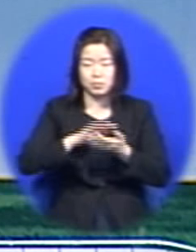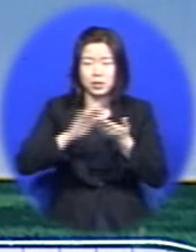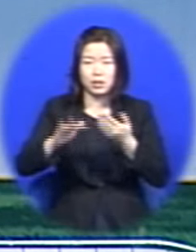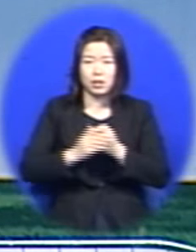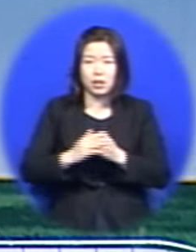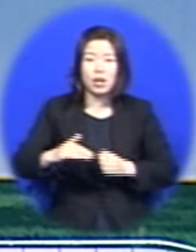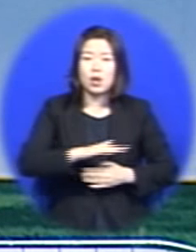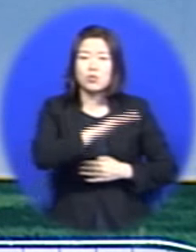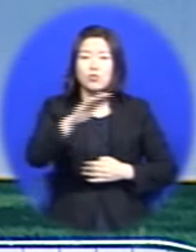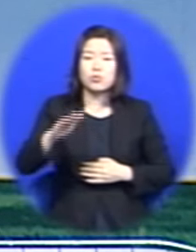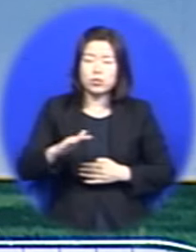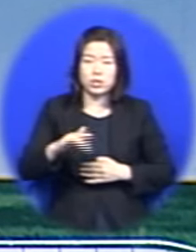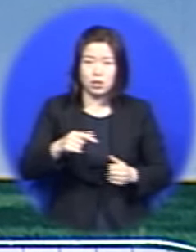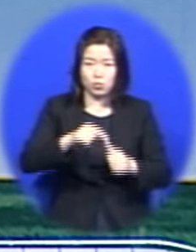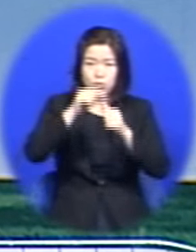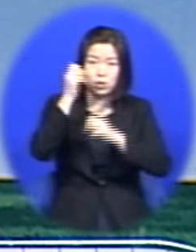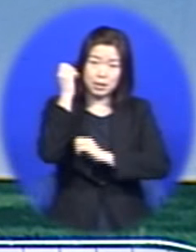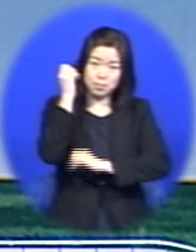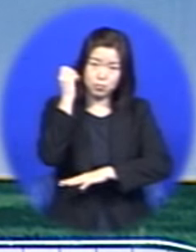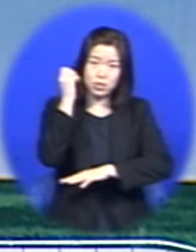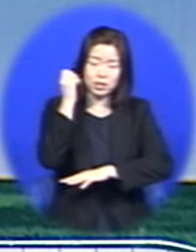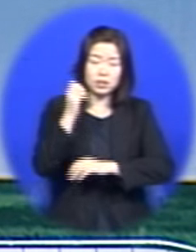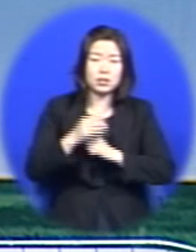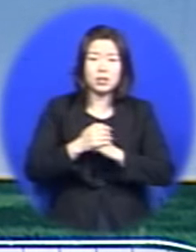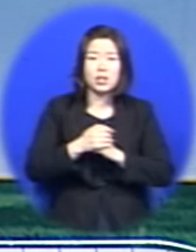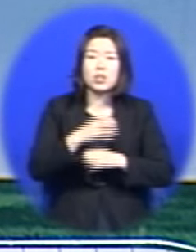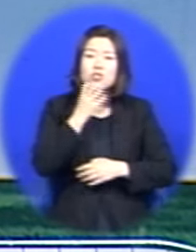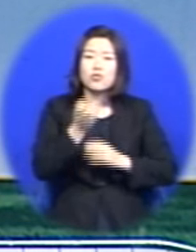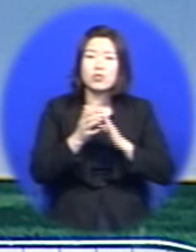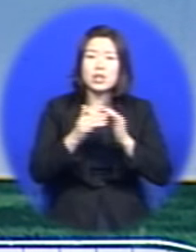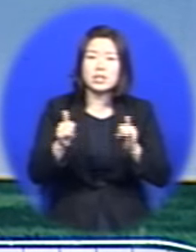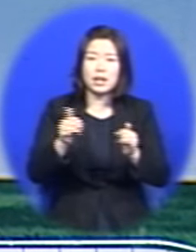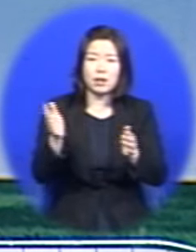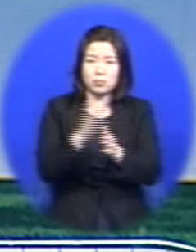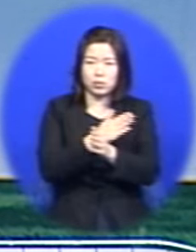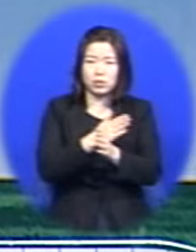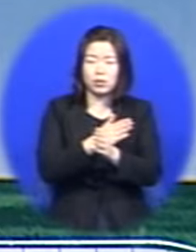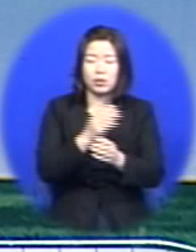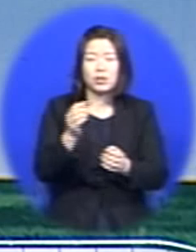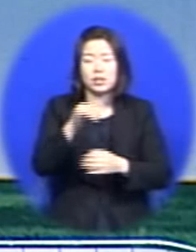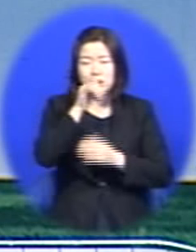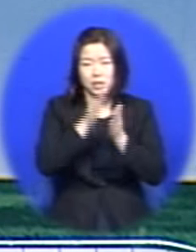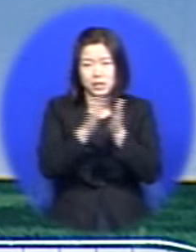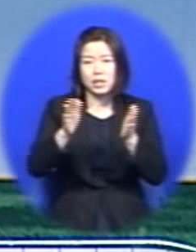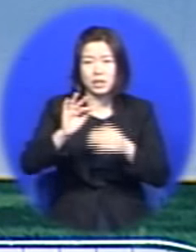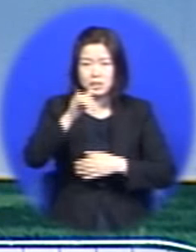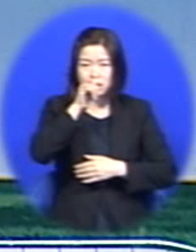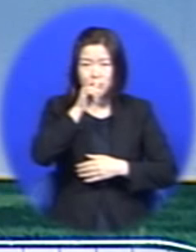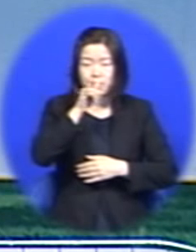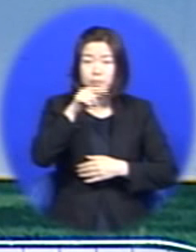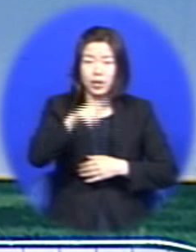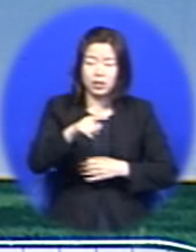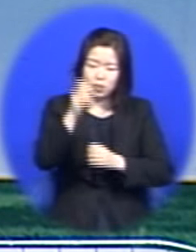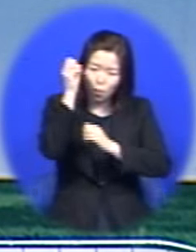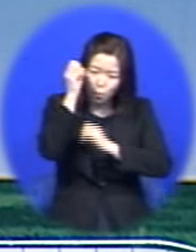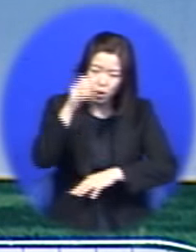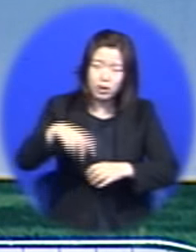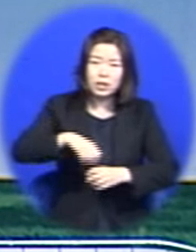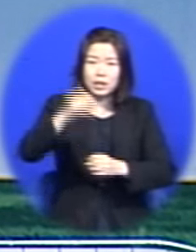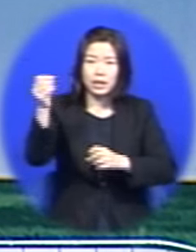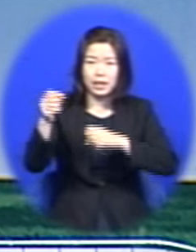우리의 구원의 뿌리는 유대인에게서부터 비롯된 것이에요. 그 원 가지를